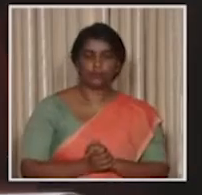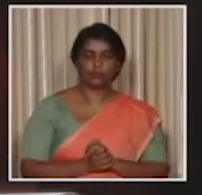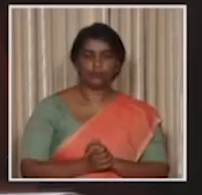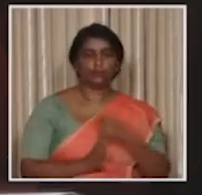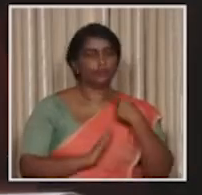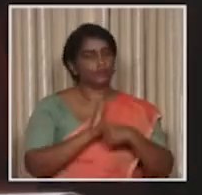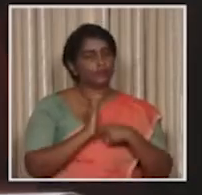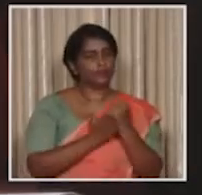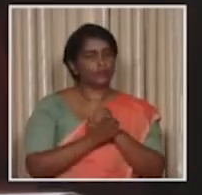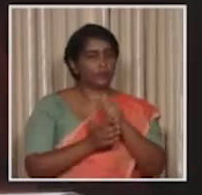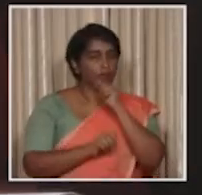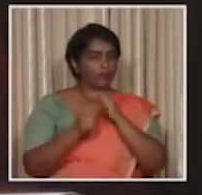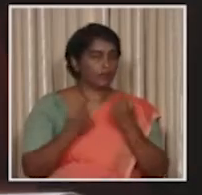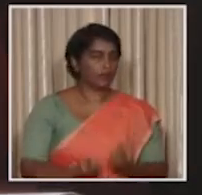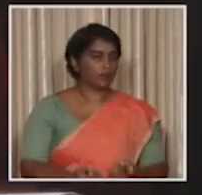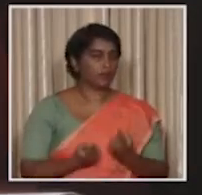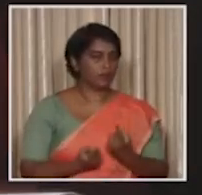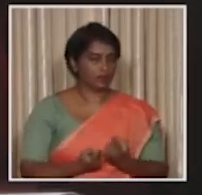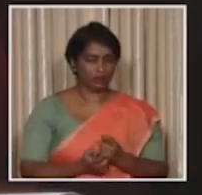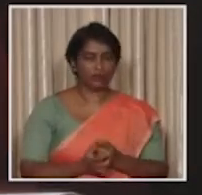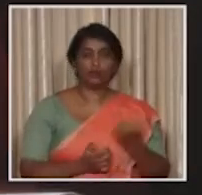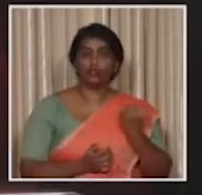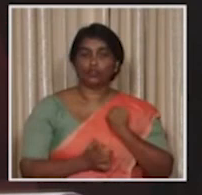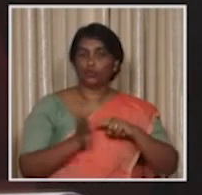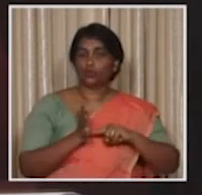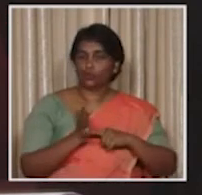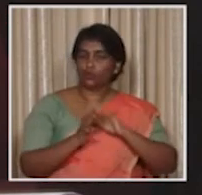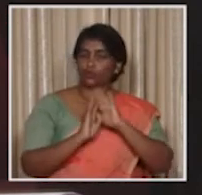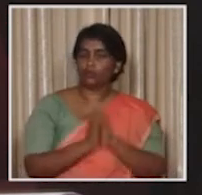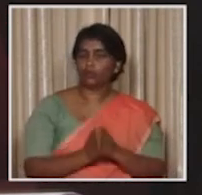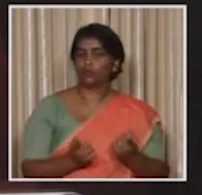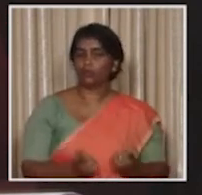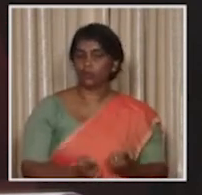රට පුරා ඖෂධ හිඟවීම් වෛද්‍ය උපකරණවල හිඟ